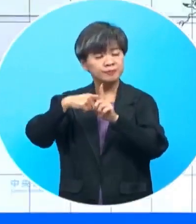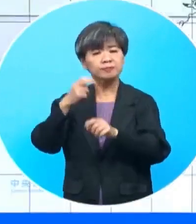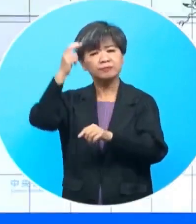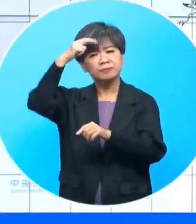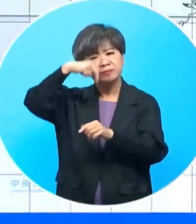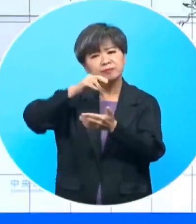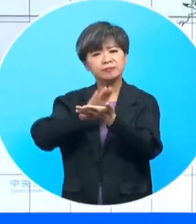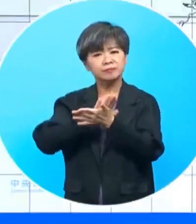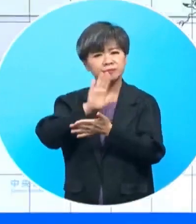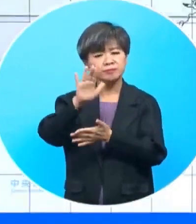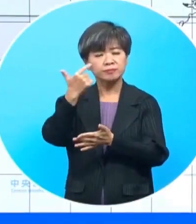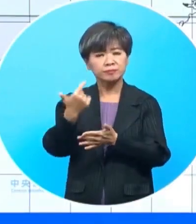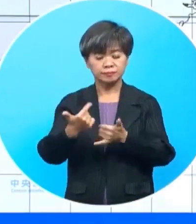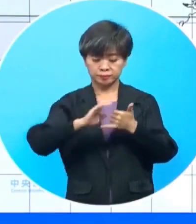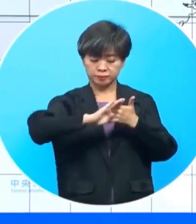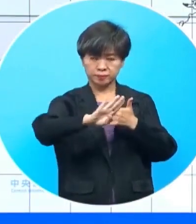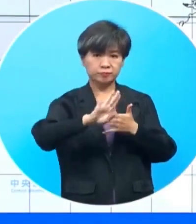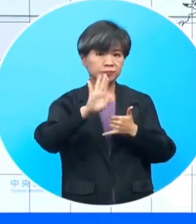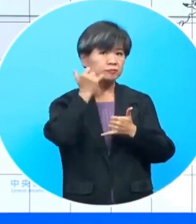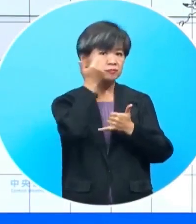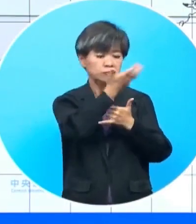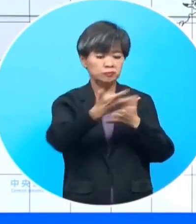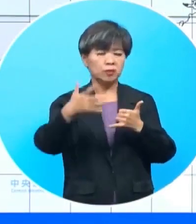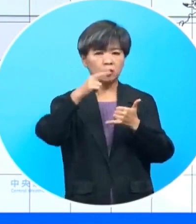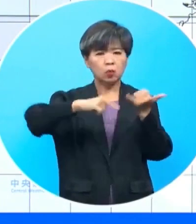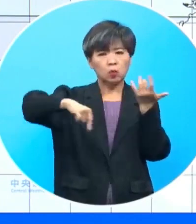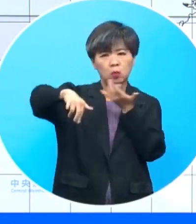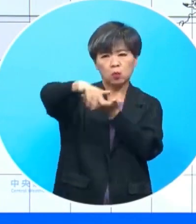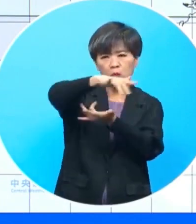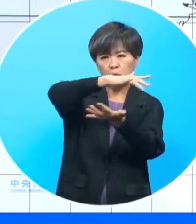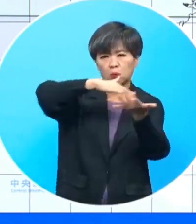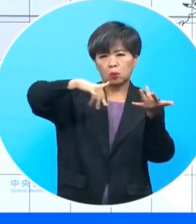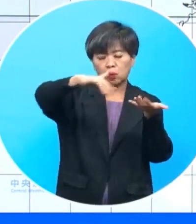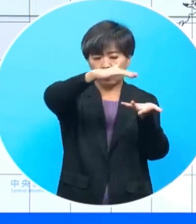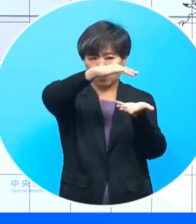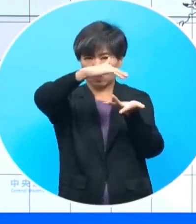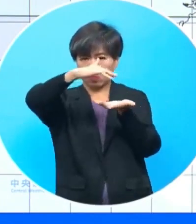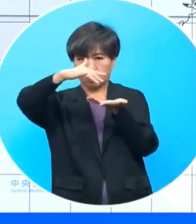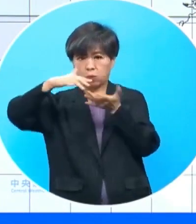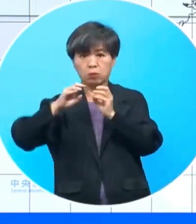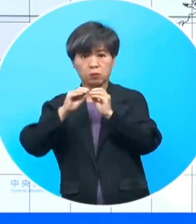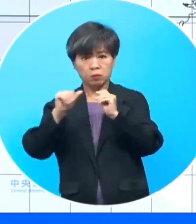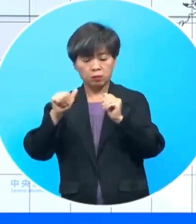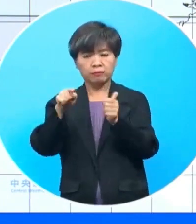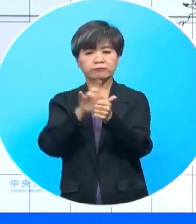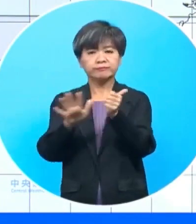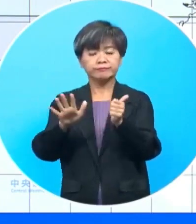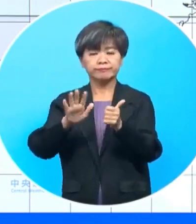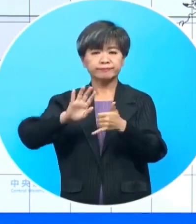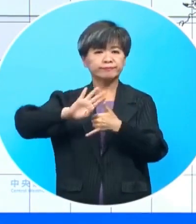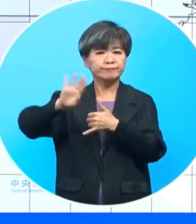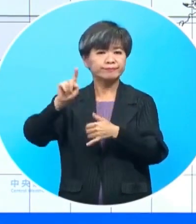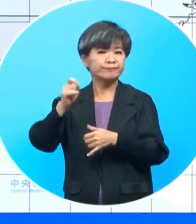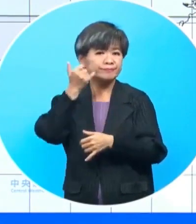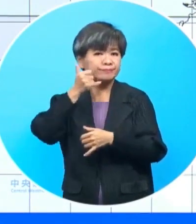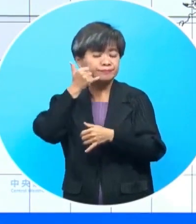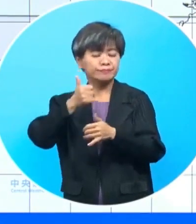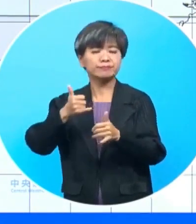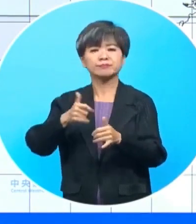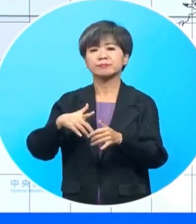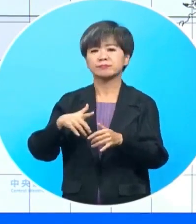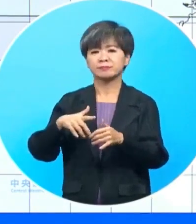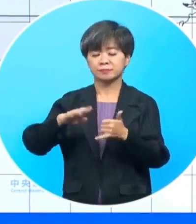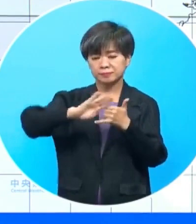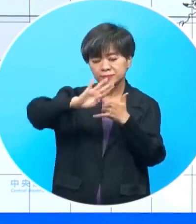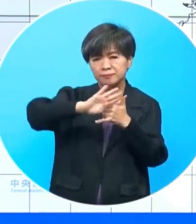过后陆续在东部的海面有些对流云系开始移进我们的陆地，造成了像基隆北海岸、东半部、恒春半